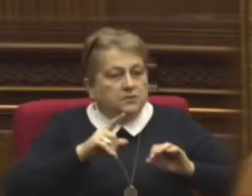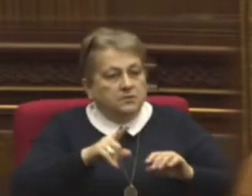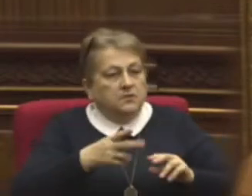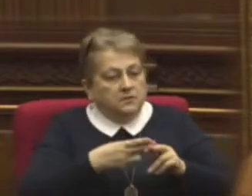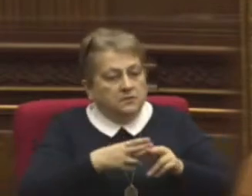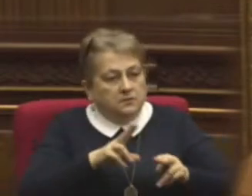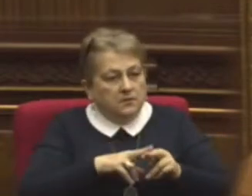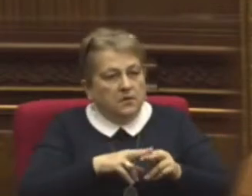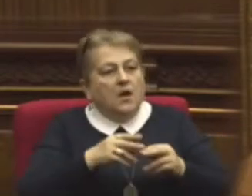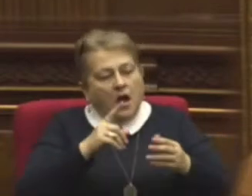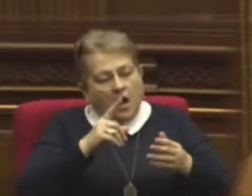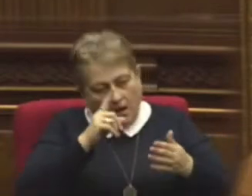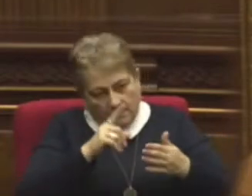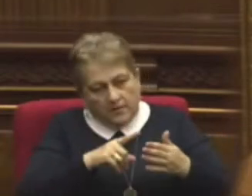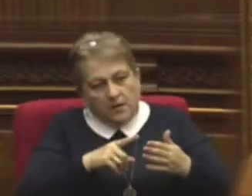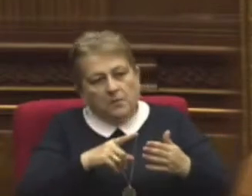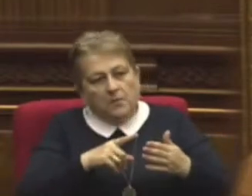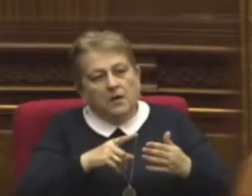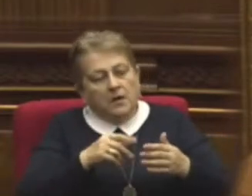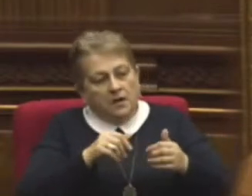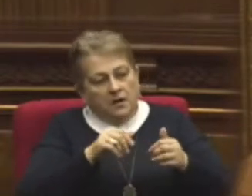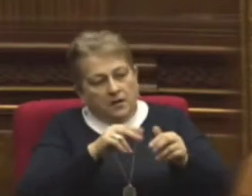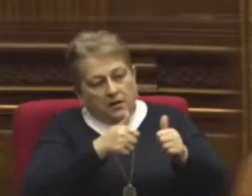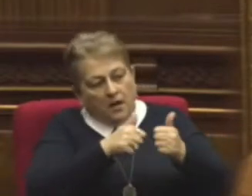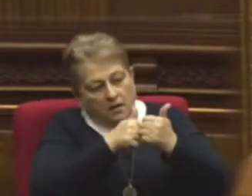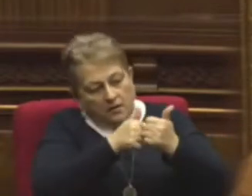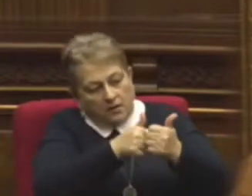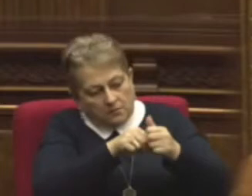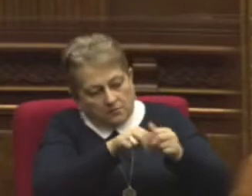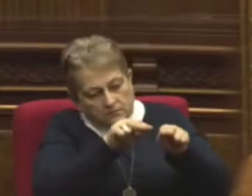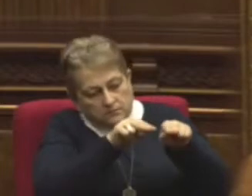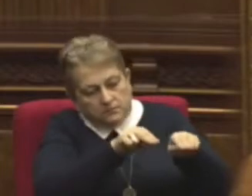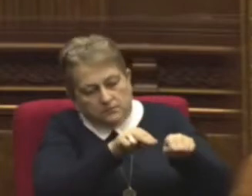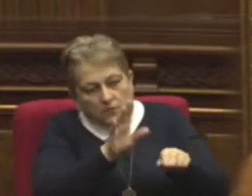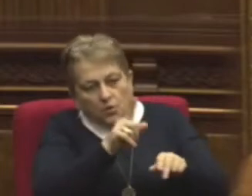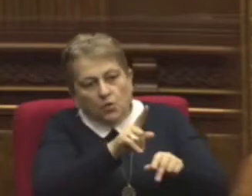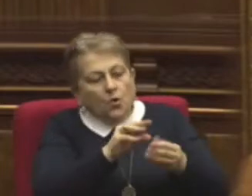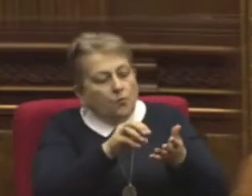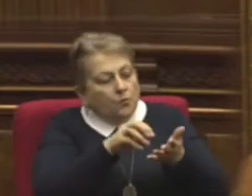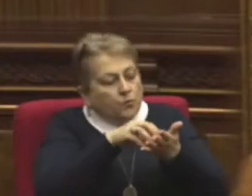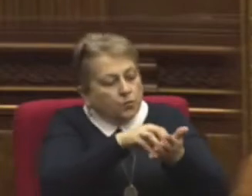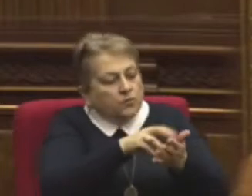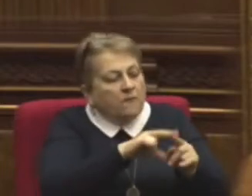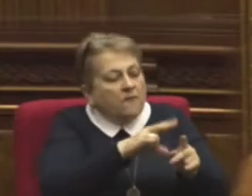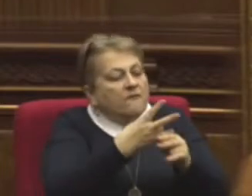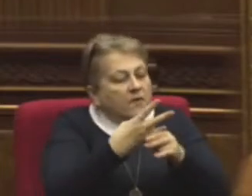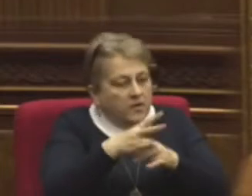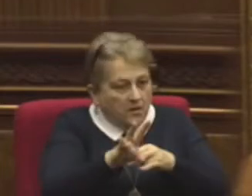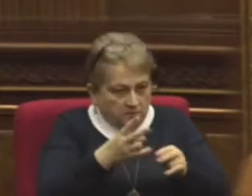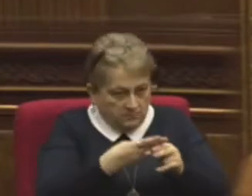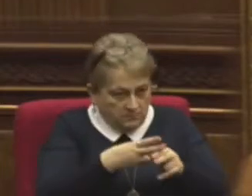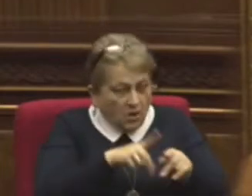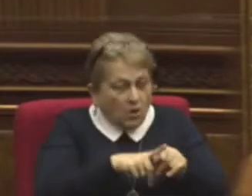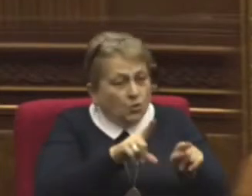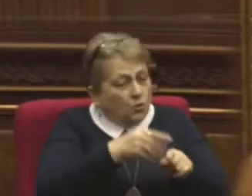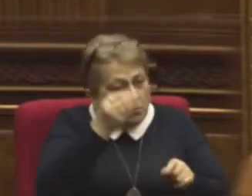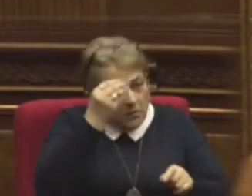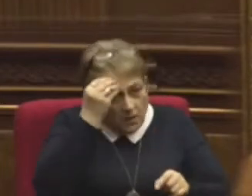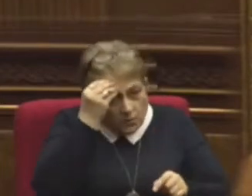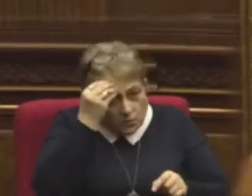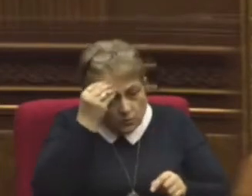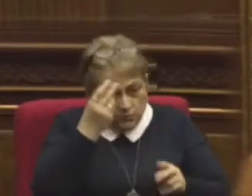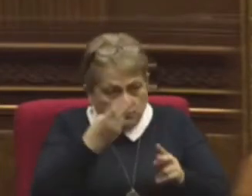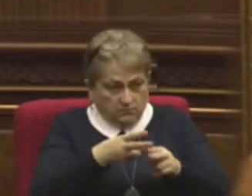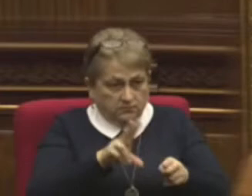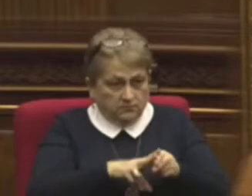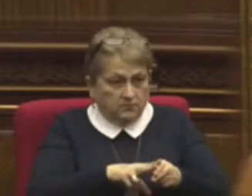ձեզ հավանաբար կհետապնդեն, որովհետև դուք բյուջեին վնաս եք հասցրել։ Եվ դա այդ նույն մտածողությունն է,